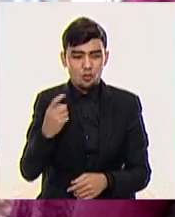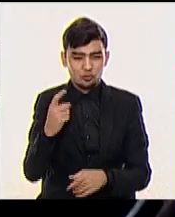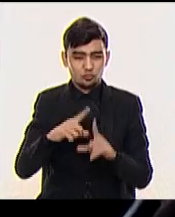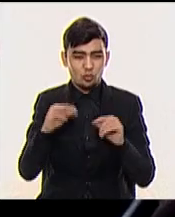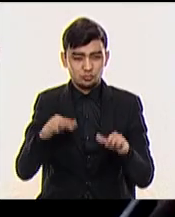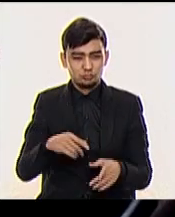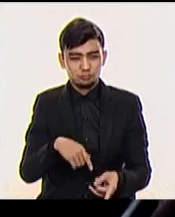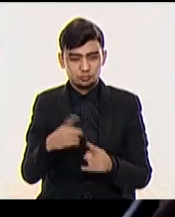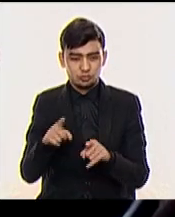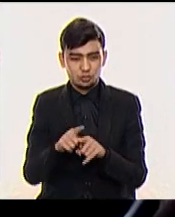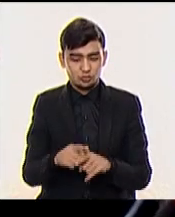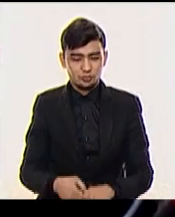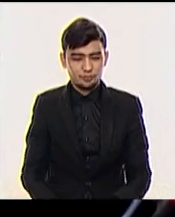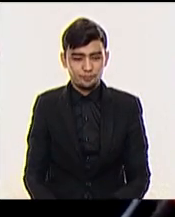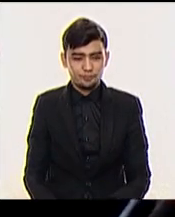школу.